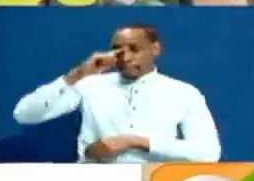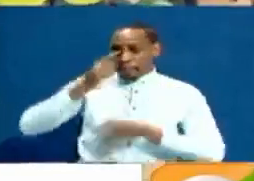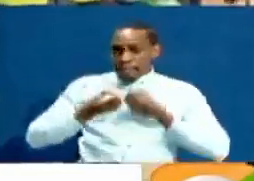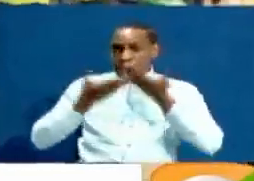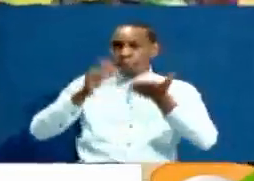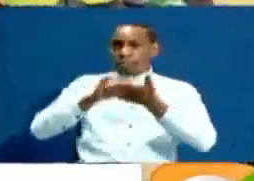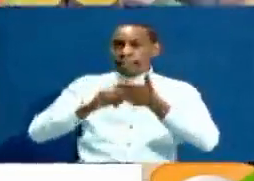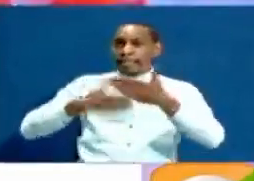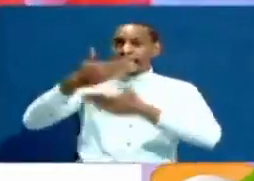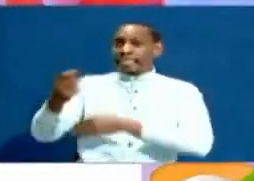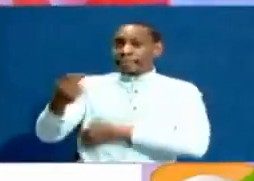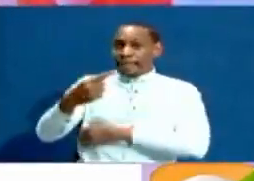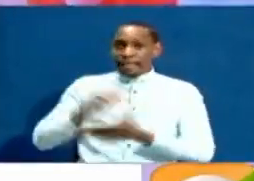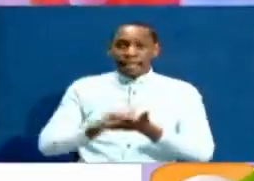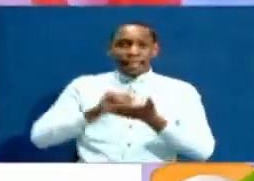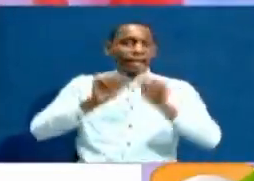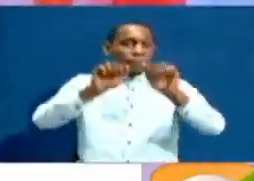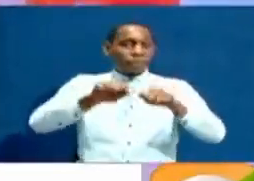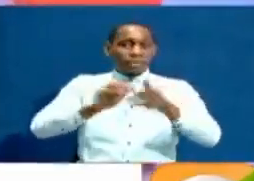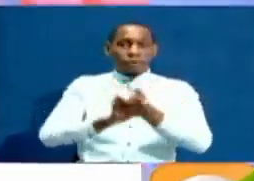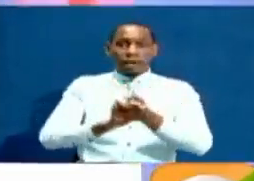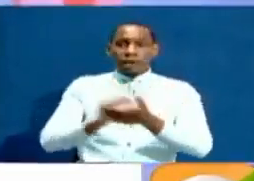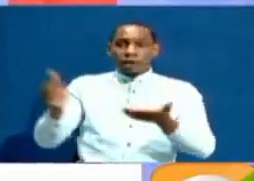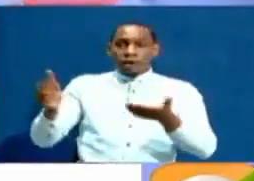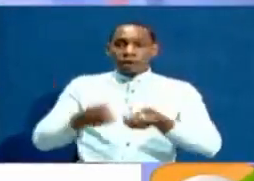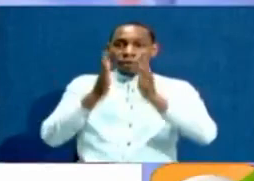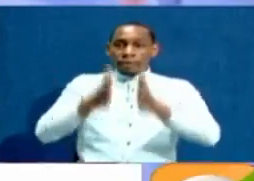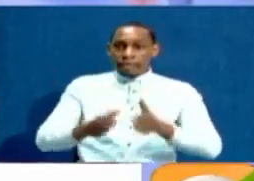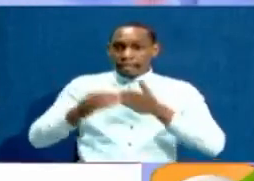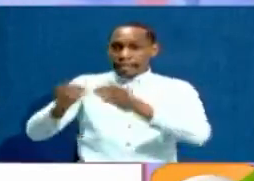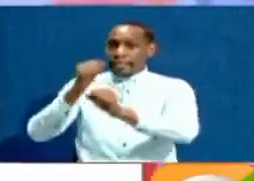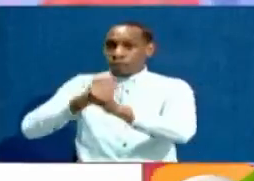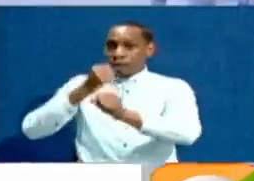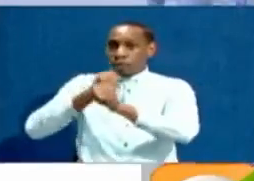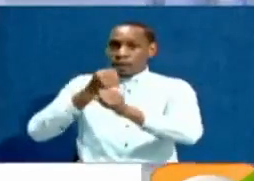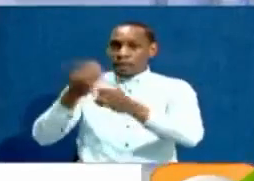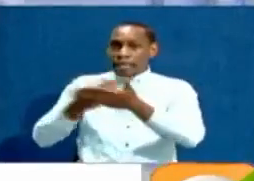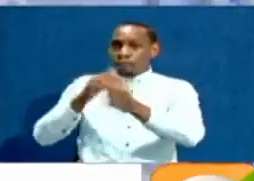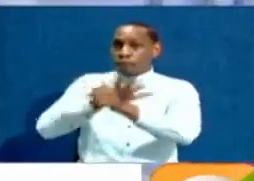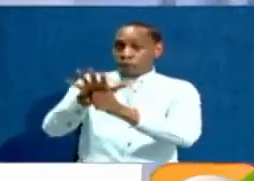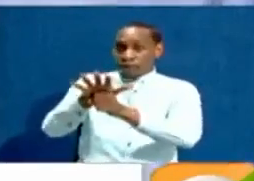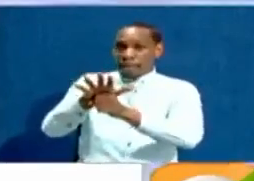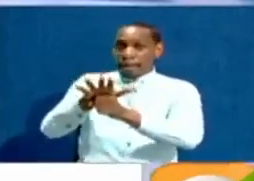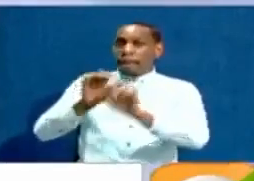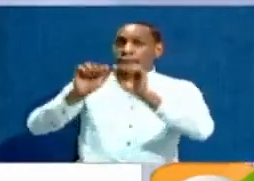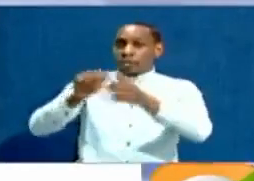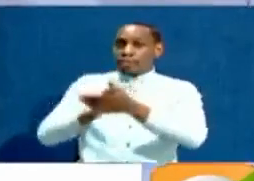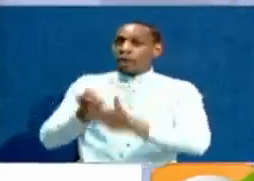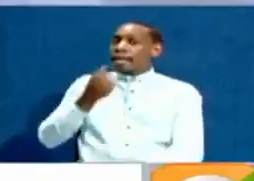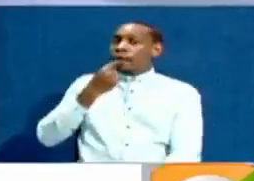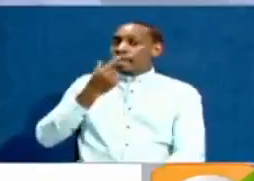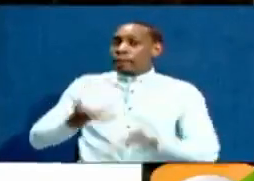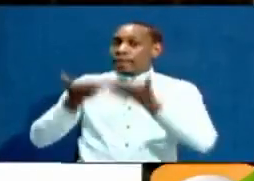akifichua kuwa kufikia mwezi ujao, huenda baadhi ya maafisa walio kwenye mstari wa mbele kukumbana na COVID-19 wakapata